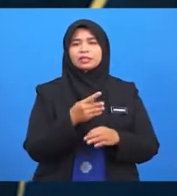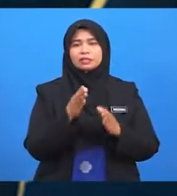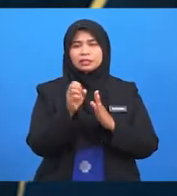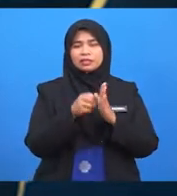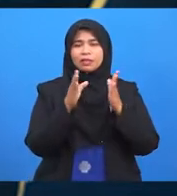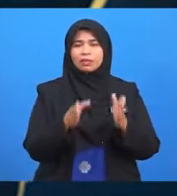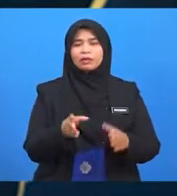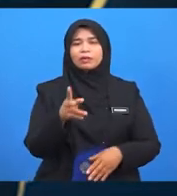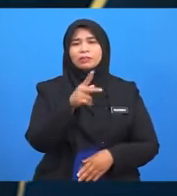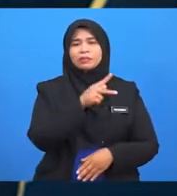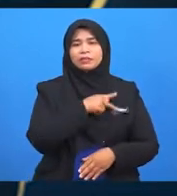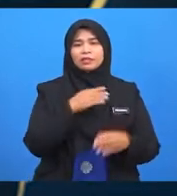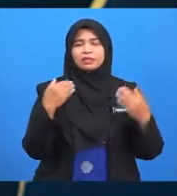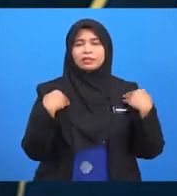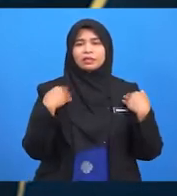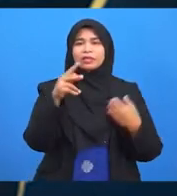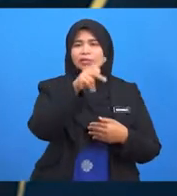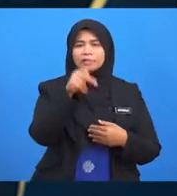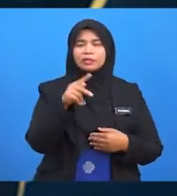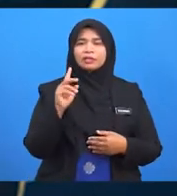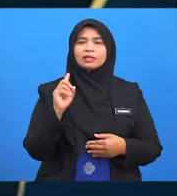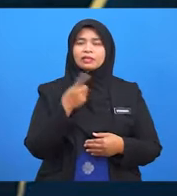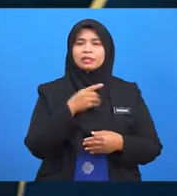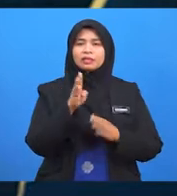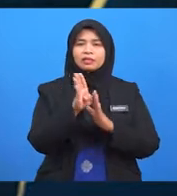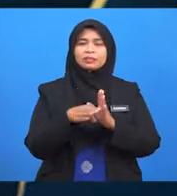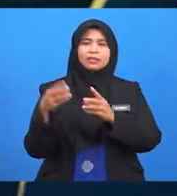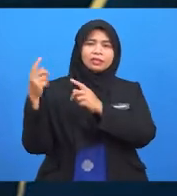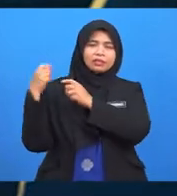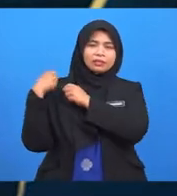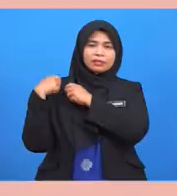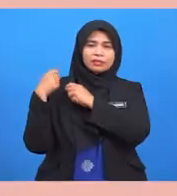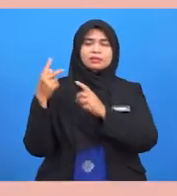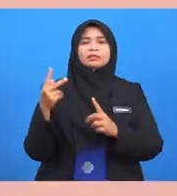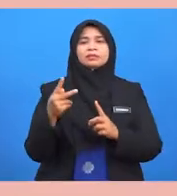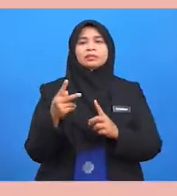pemimpin, adakah kita bertanggungjawab terhadap pimpinan kita?